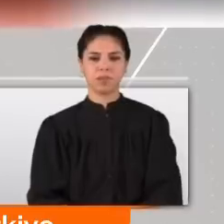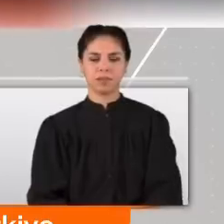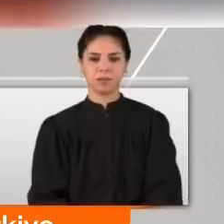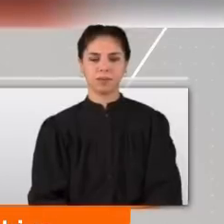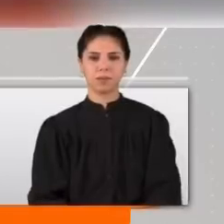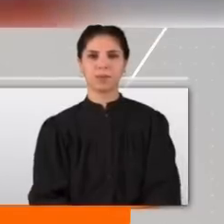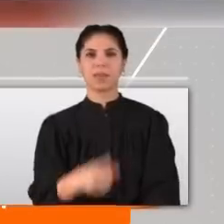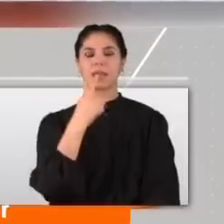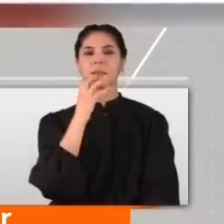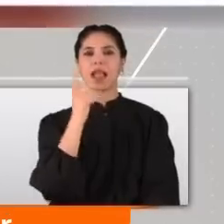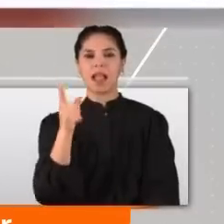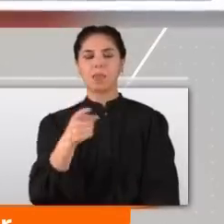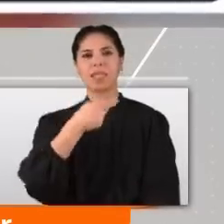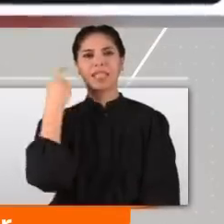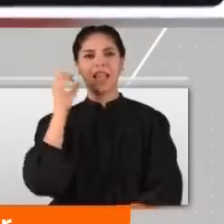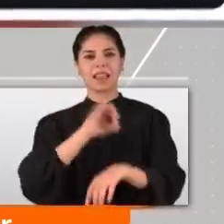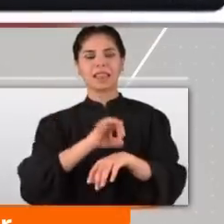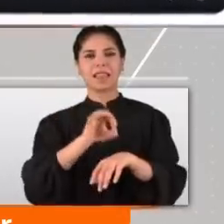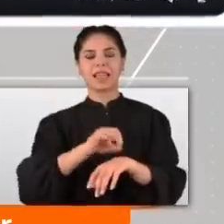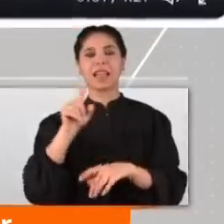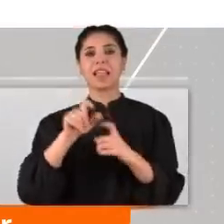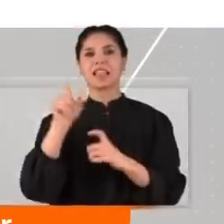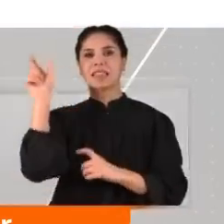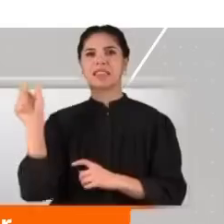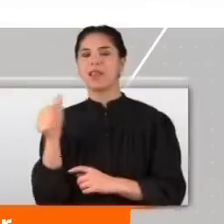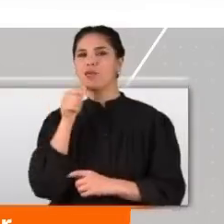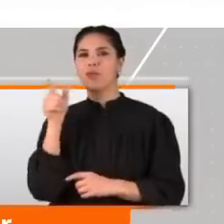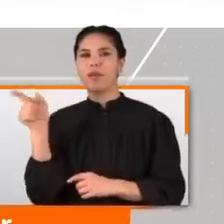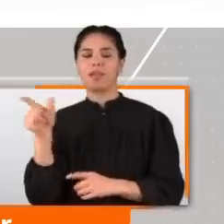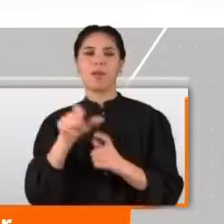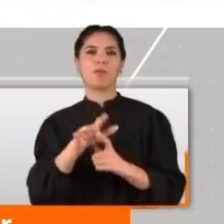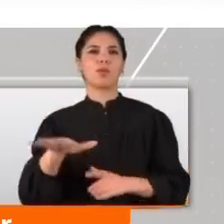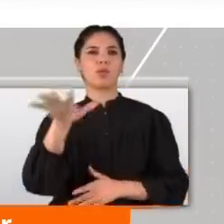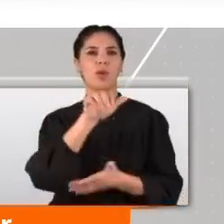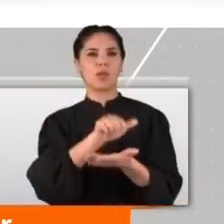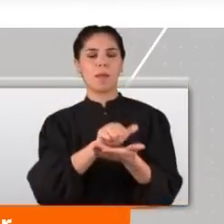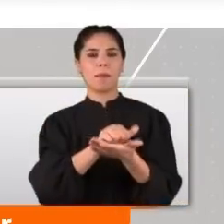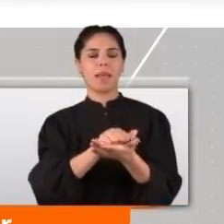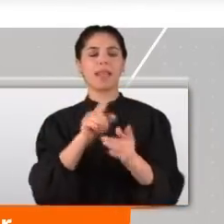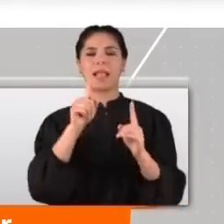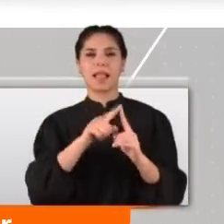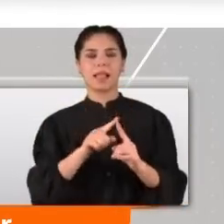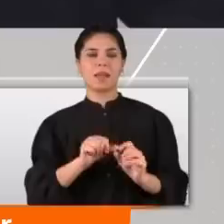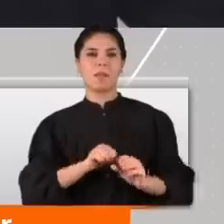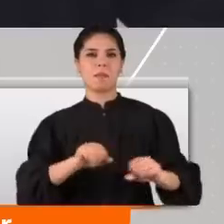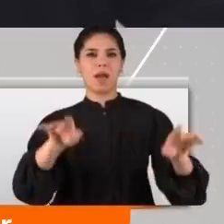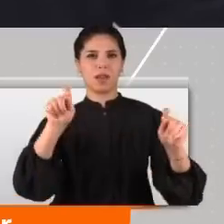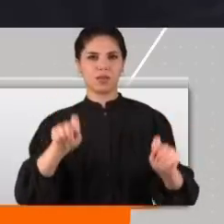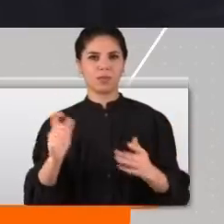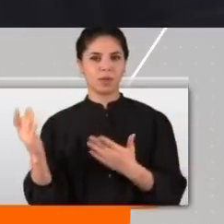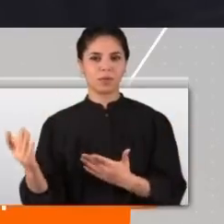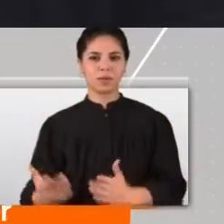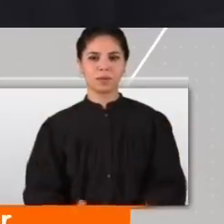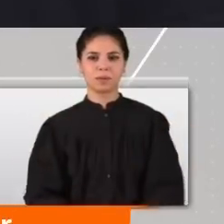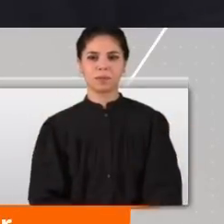olsun. Kızıl Elma'nın tarihi anlarını Selçuk Bayraktar sosyal medya hesabından ufku açık olsun notuyla paylaştı. İnsansız